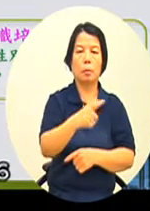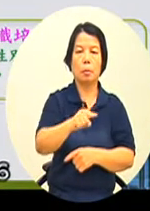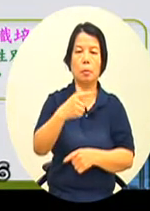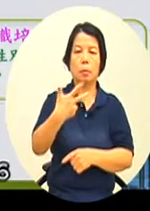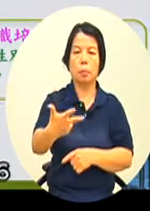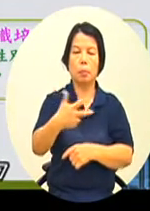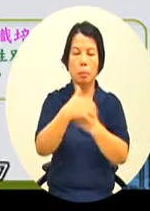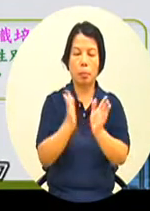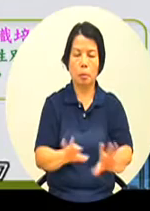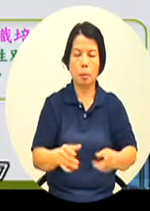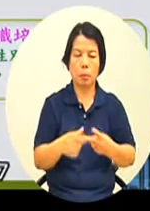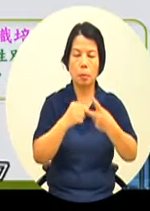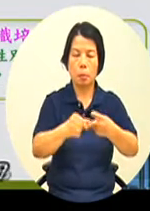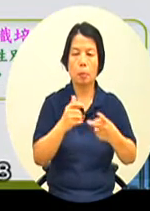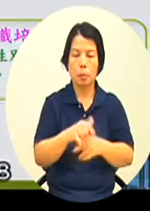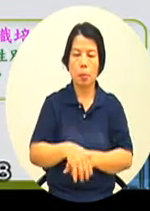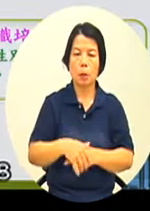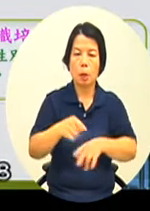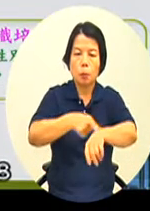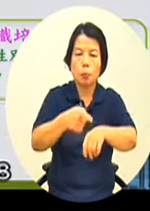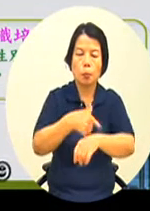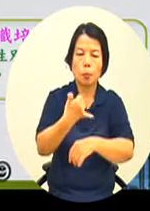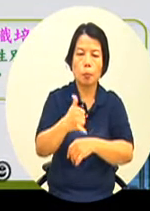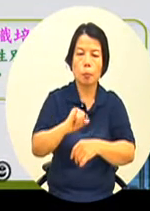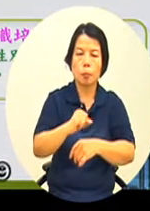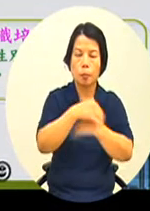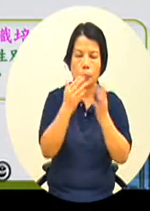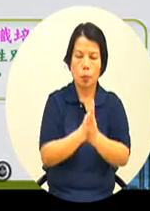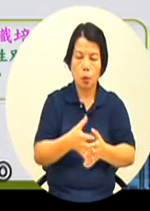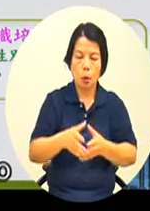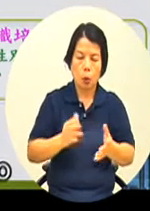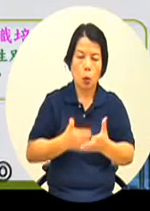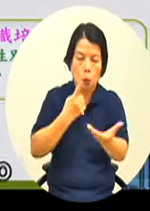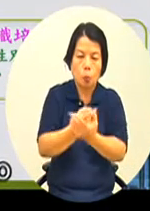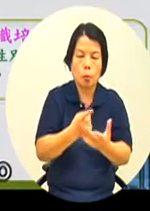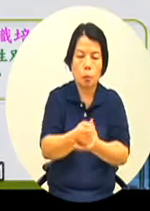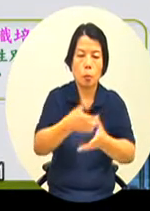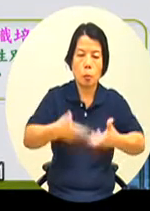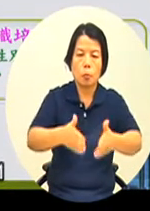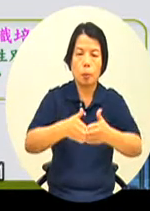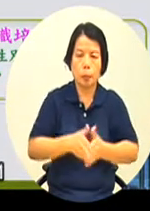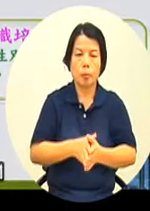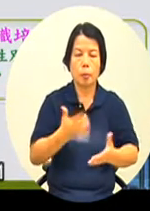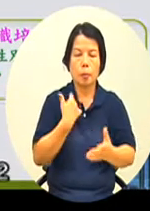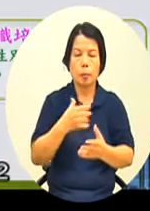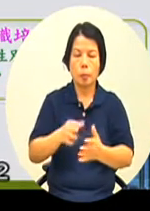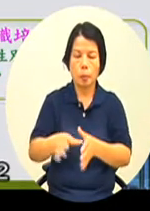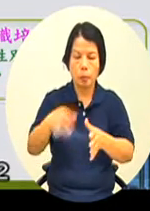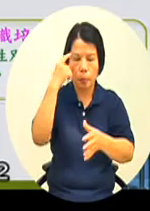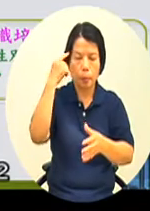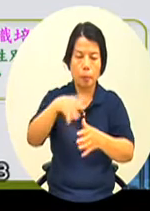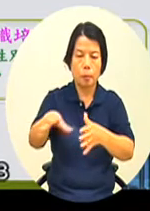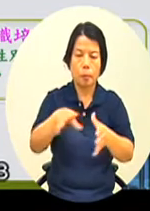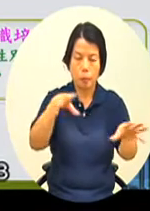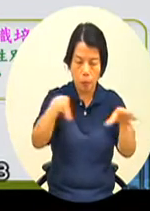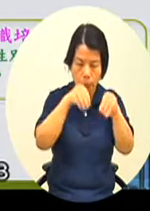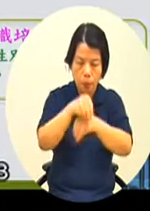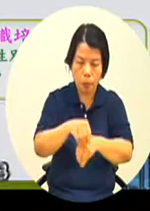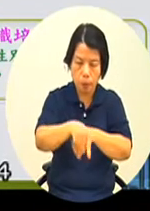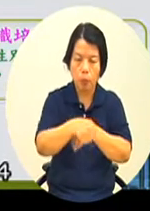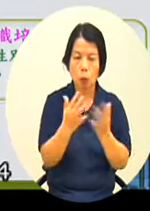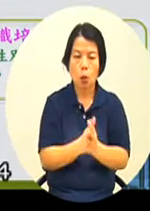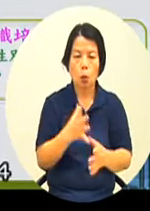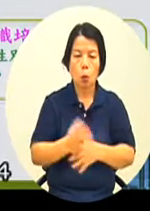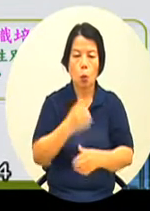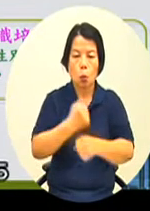分，为了使性别主流化的意识融入各项重要政策，并纳入性别观点，我们针对不同职务位阶的